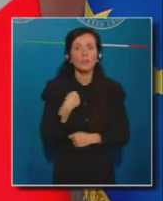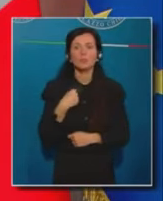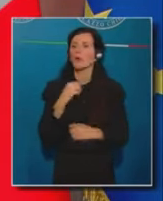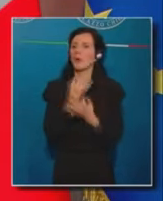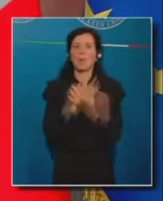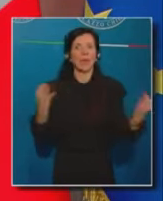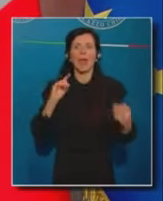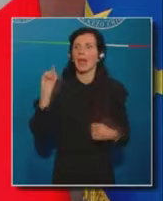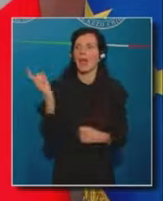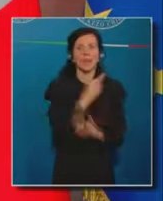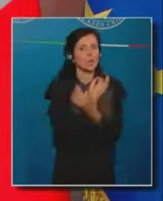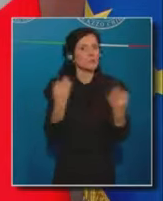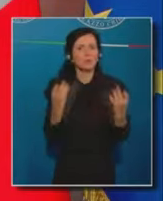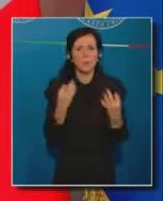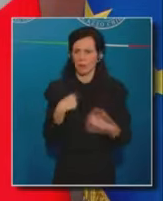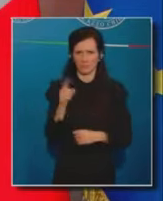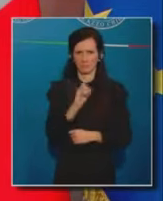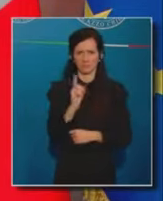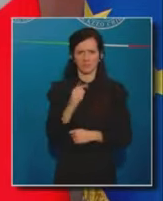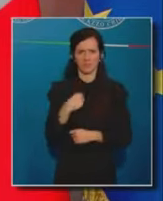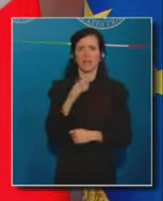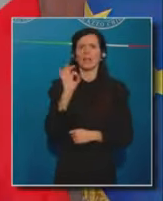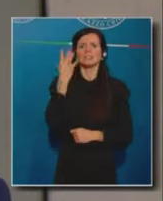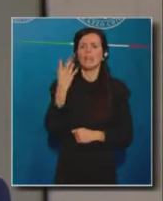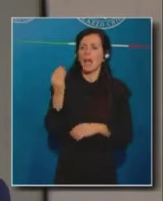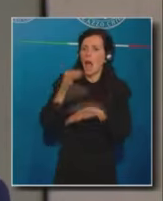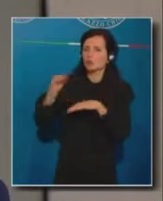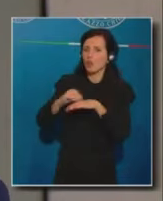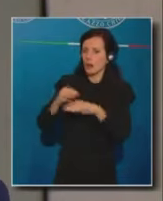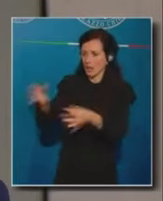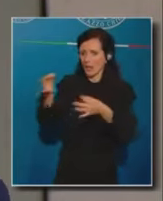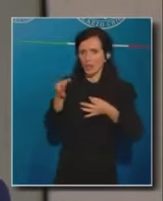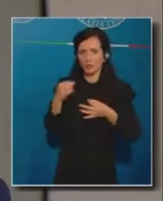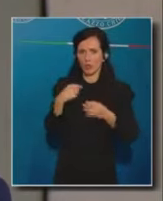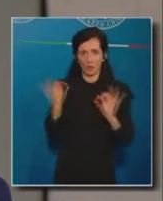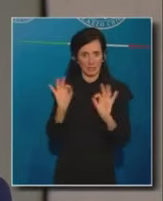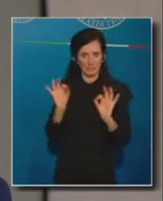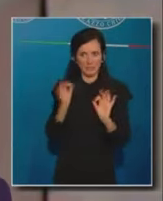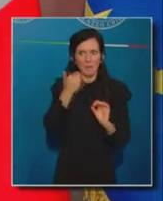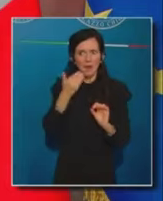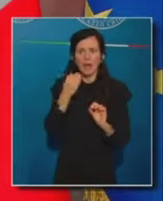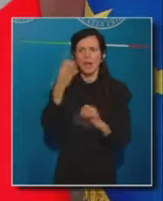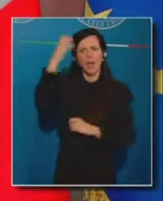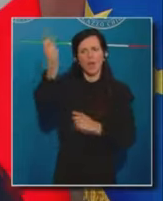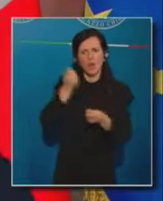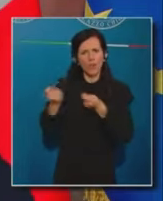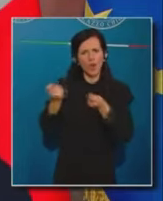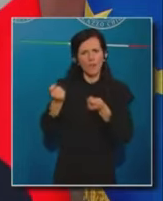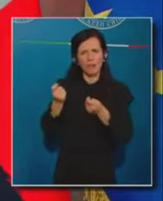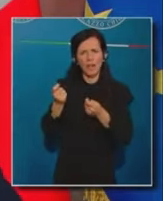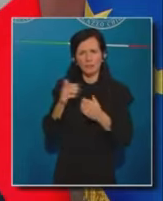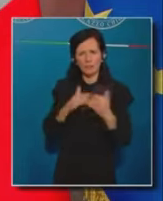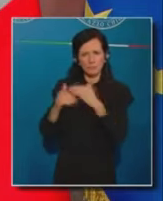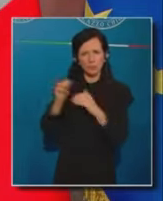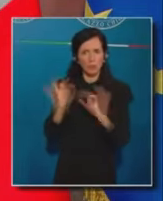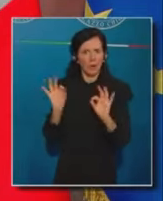abbiamo ancora il documento di aggiornamento se non abbiamo ancora concordato la struttura di governance non va tutto bene anzi ho detto